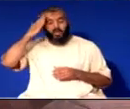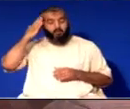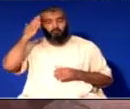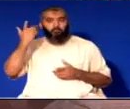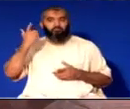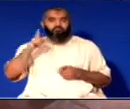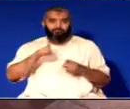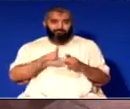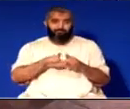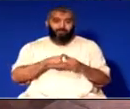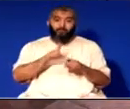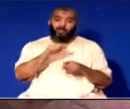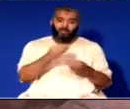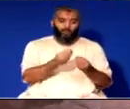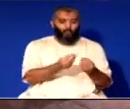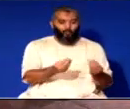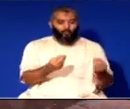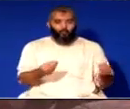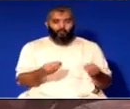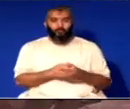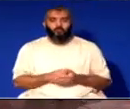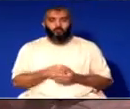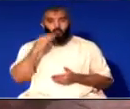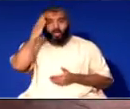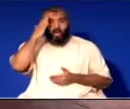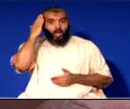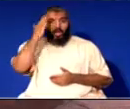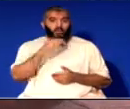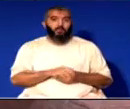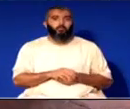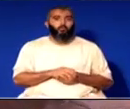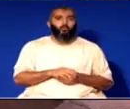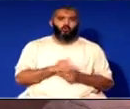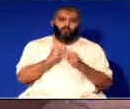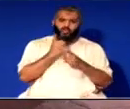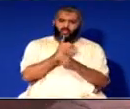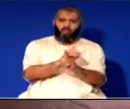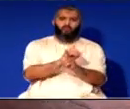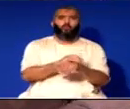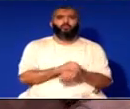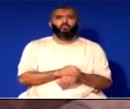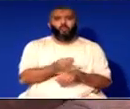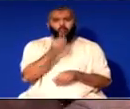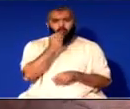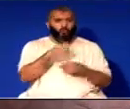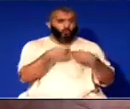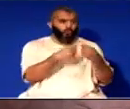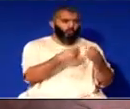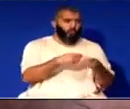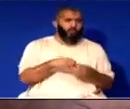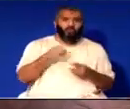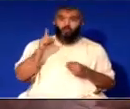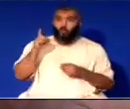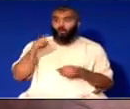يكون مازال ولاده في التربيه مازالوا في الحضانه تاعو تسيبوا يدافعوا عليهم وراح يجيبوا لهم نشوفوا بالاشرطه الحيوانات كيفاش تروح